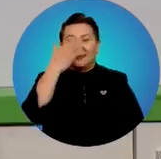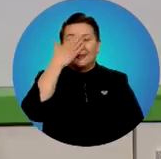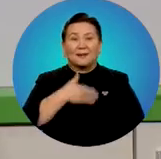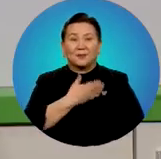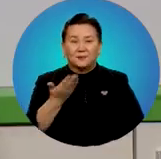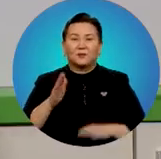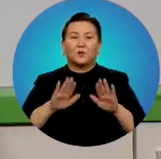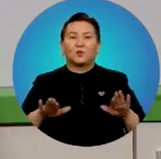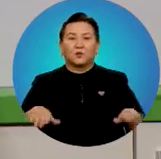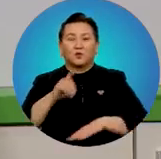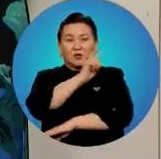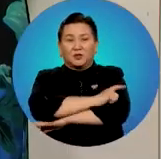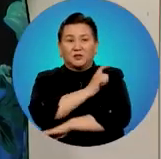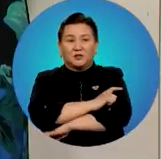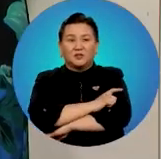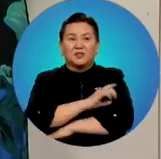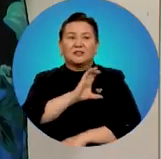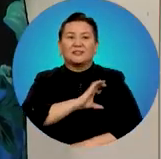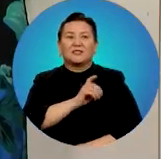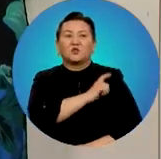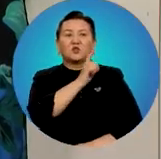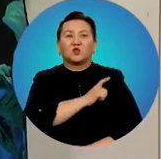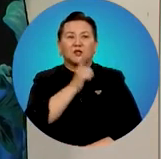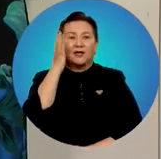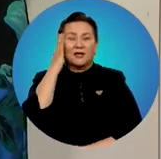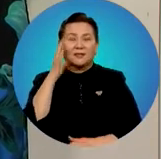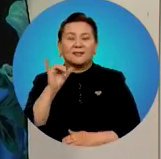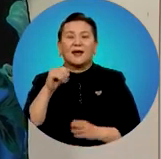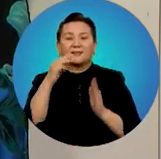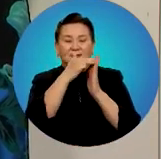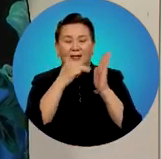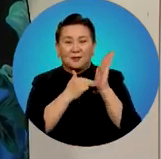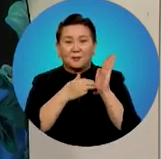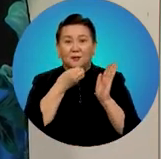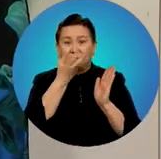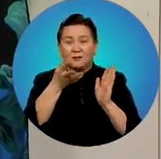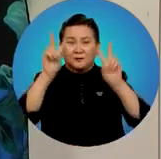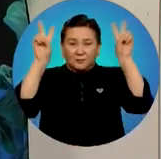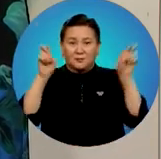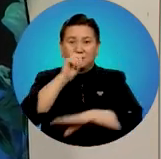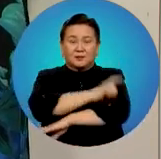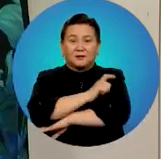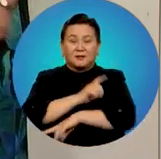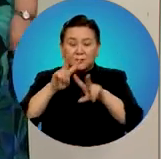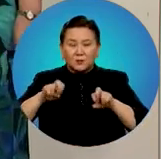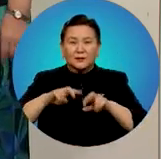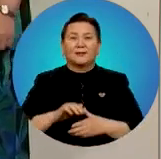Сайн бацганы хүүхдүүдээ өнөөдрийн хичээлээр сэтгэл хөдлөлийн арга хэрэглүүрийг хэрхэн яаж хэрэглэх талаар бүгдээрээ хамтдаа